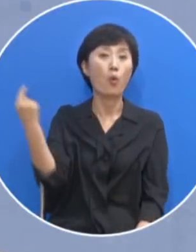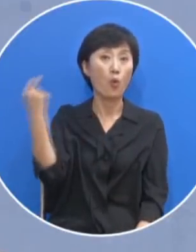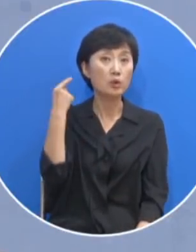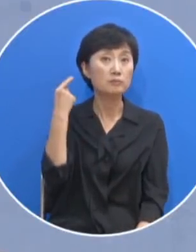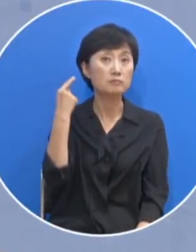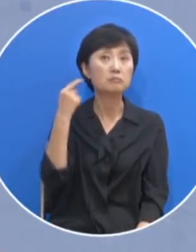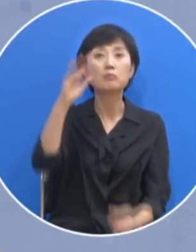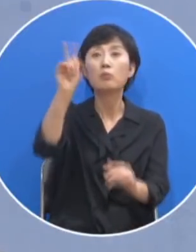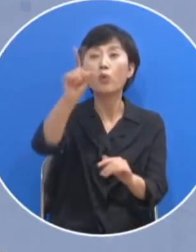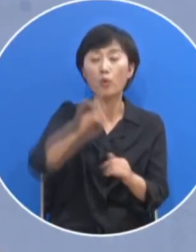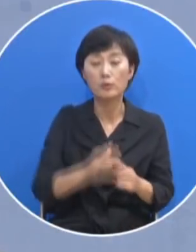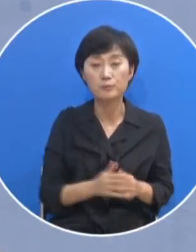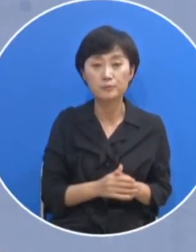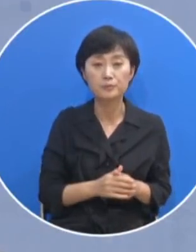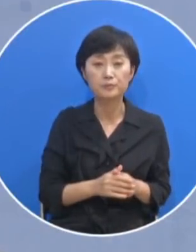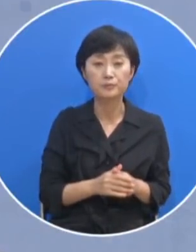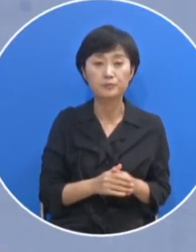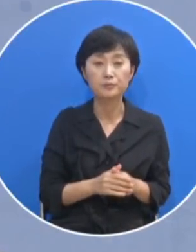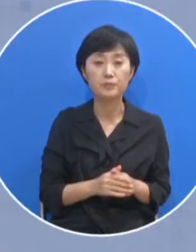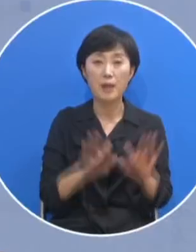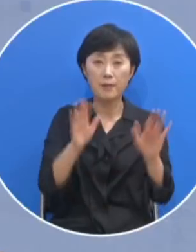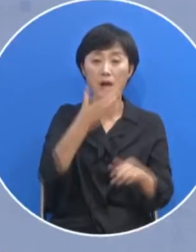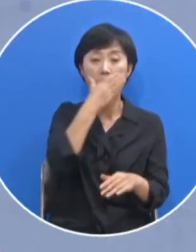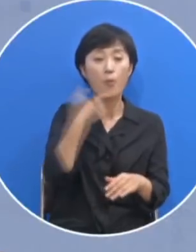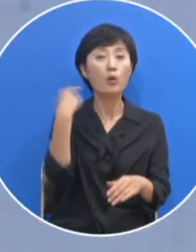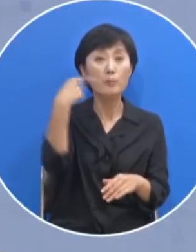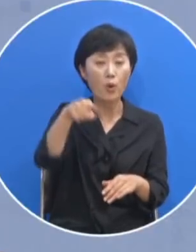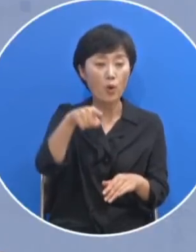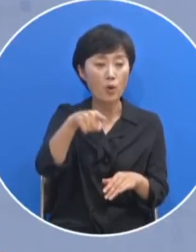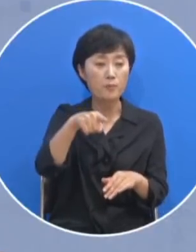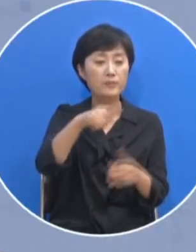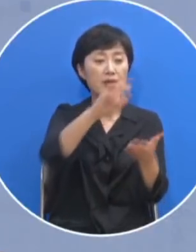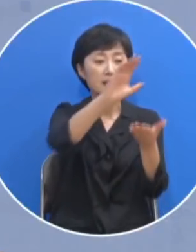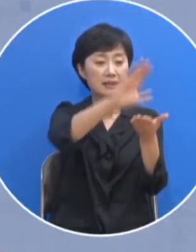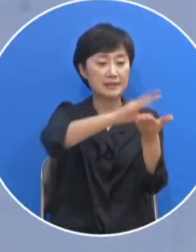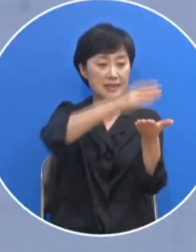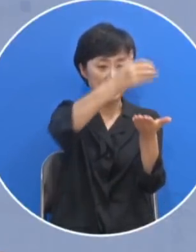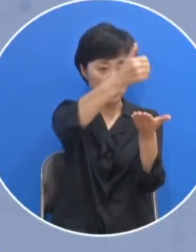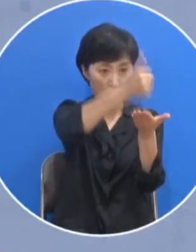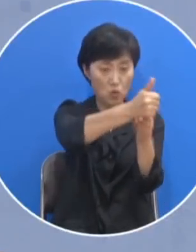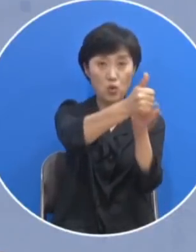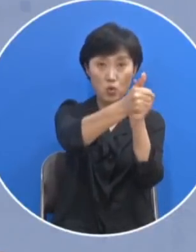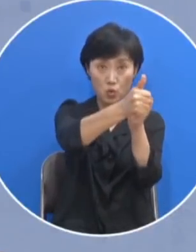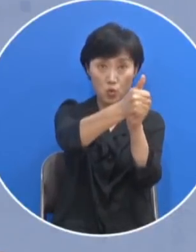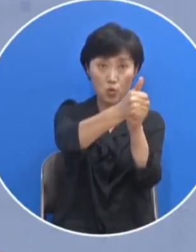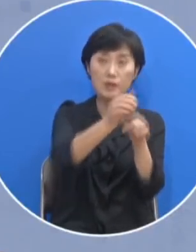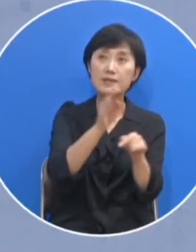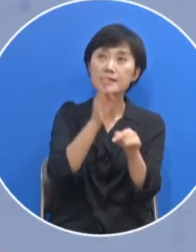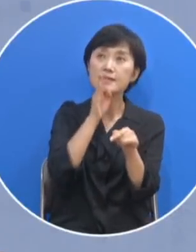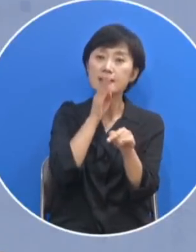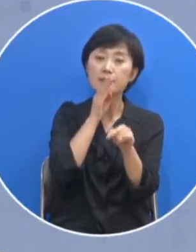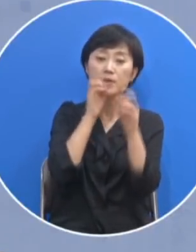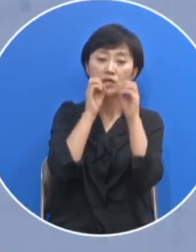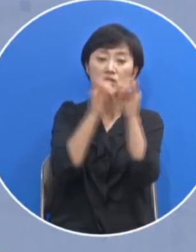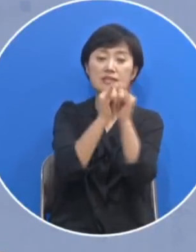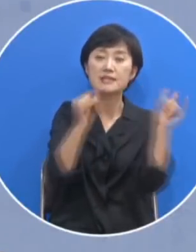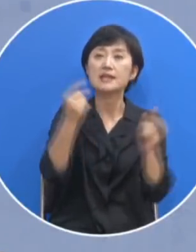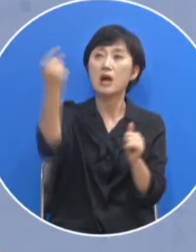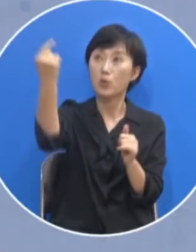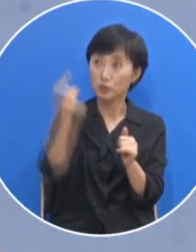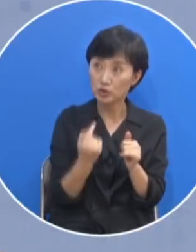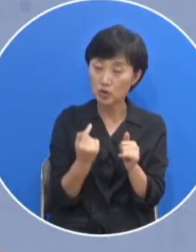마이 스피카 받을까 봐 요 어디서 뭘 그리스도께서 참 선지자로 오셔서 하나님 만나면 길을 6 딱히